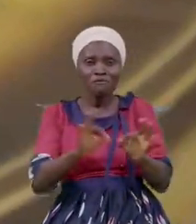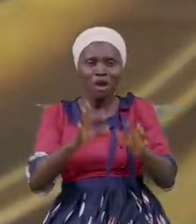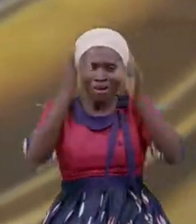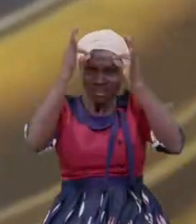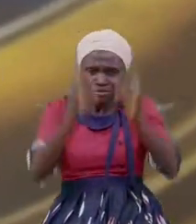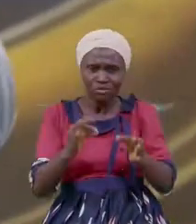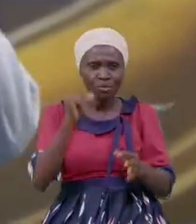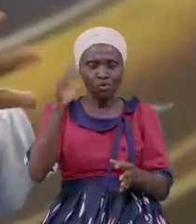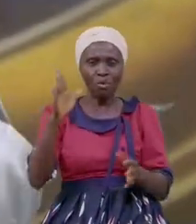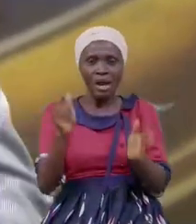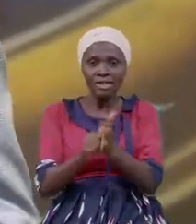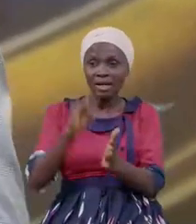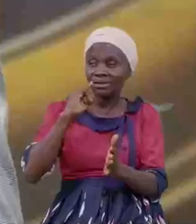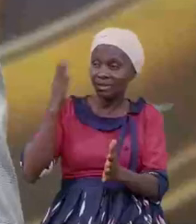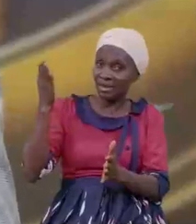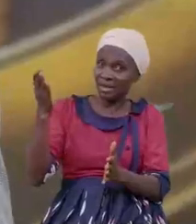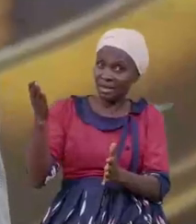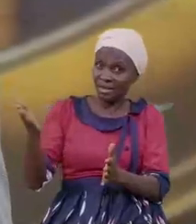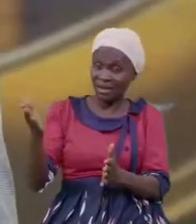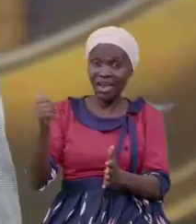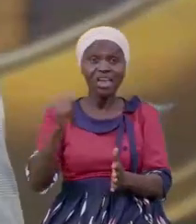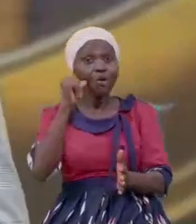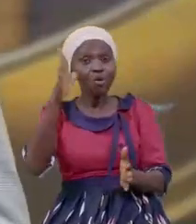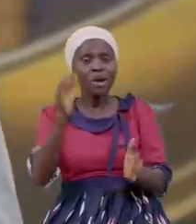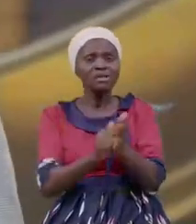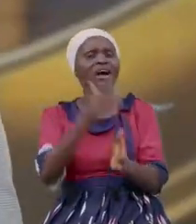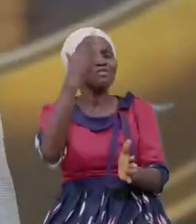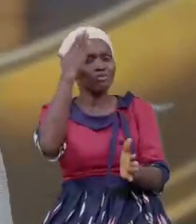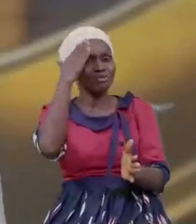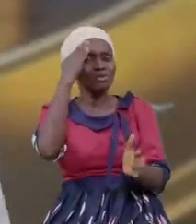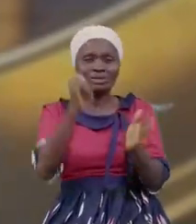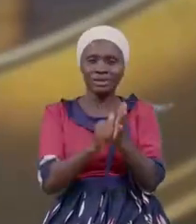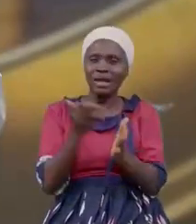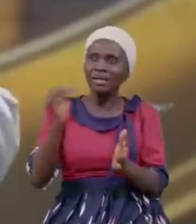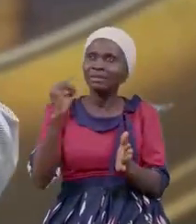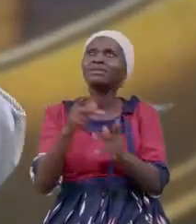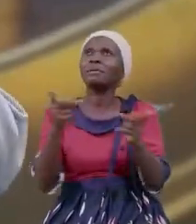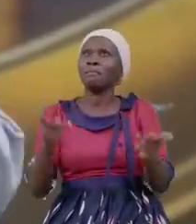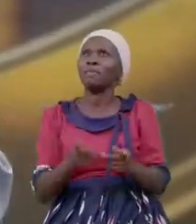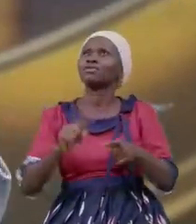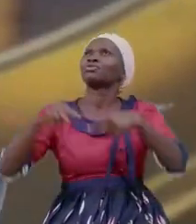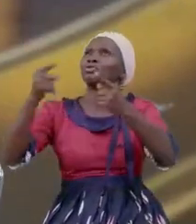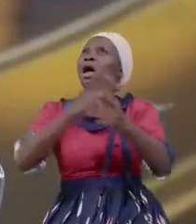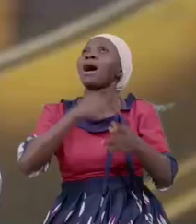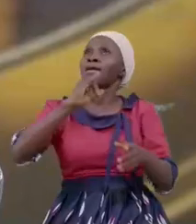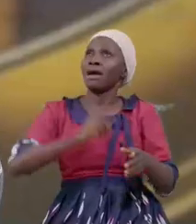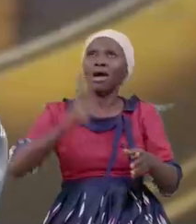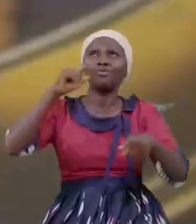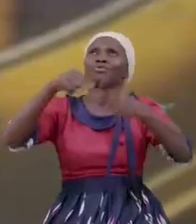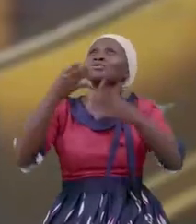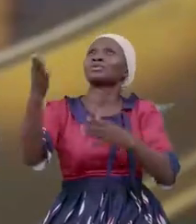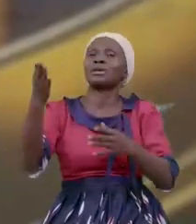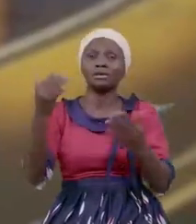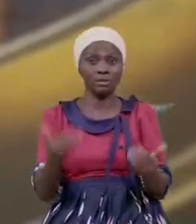déterminée ça c'est une femme qui savait qui sait qu'il y a une destination et qu'elle y va ce soir je